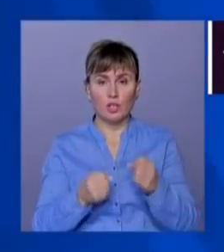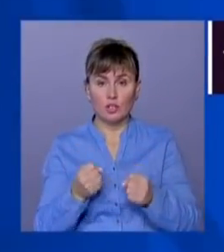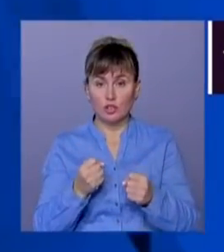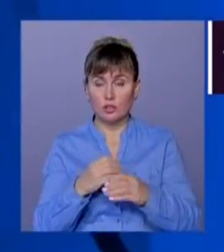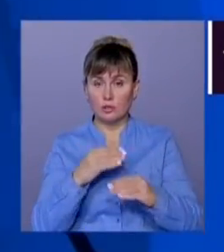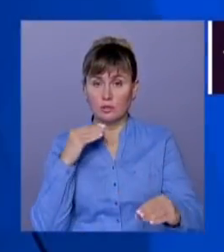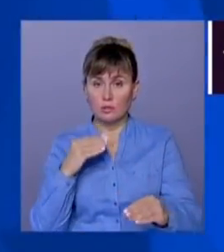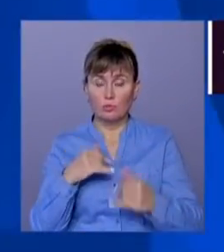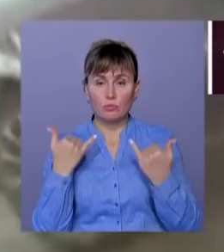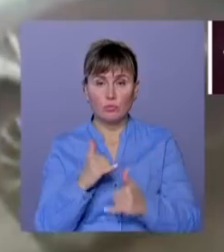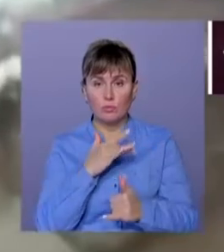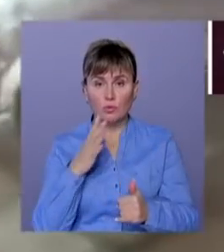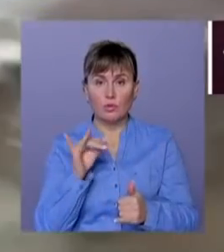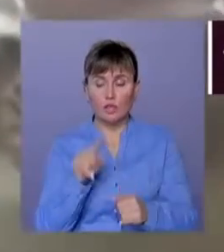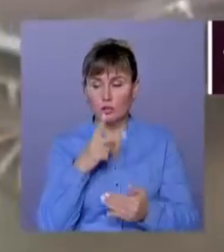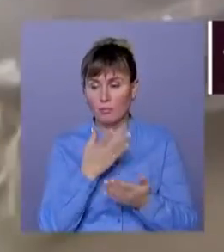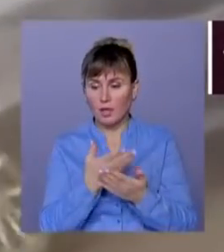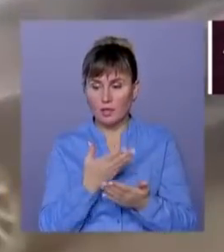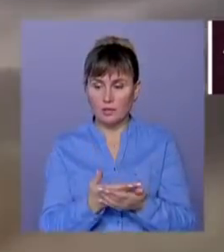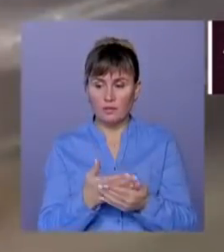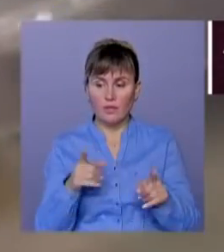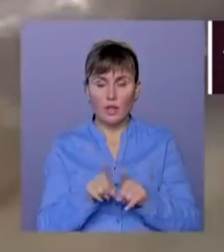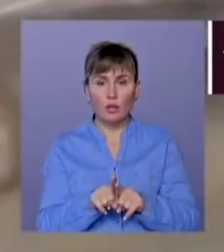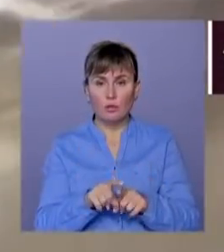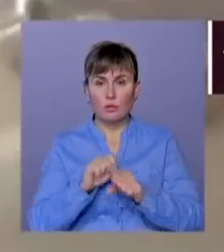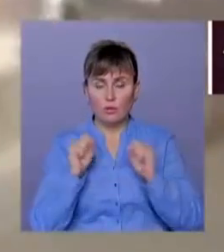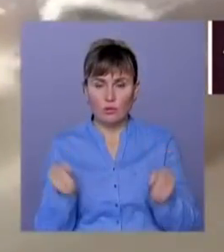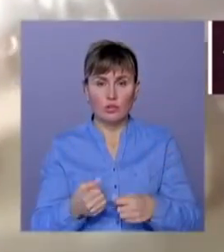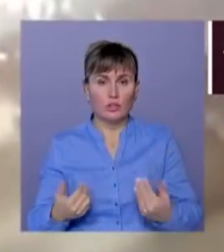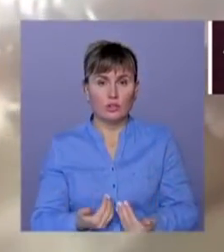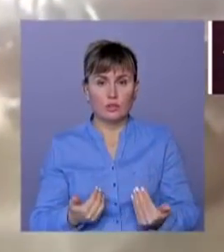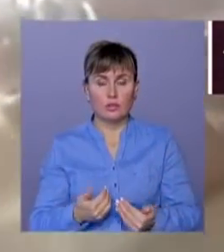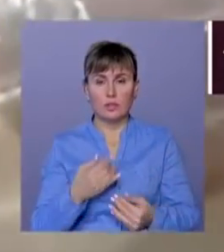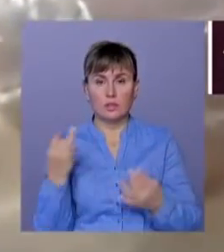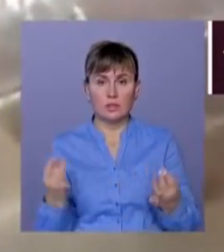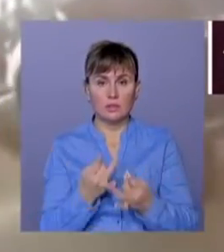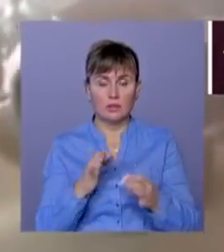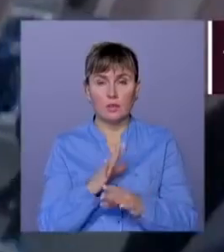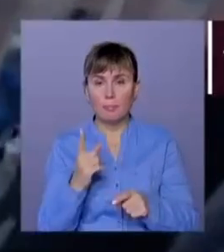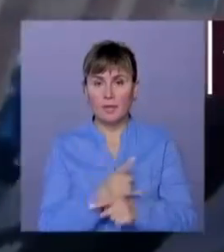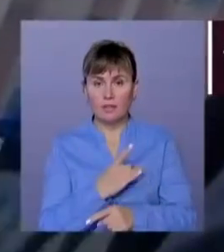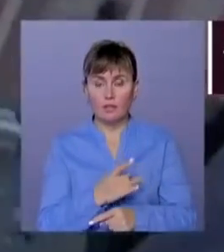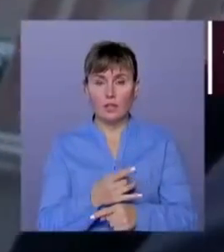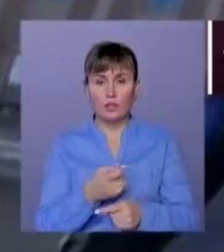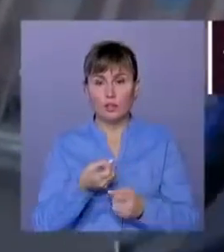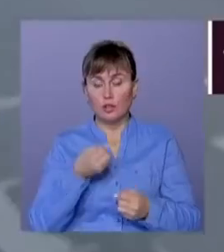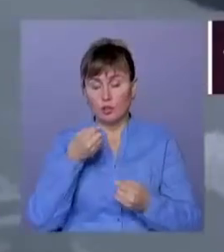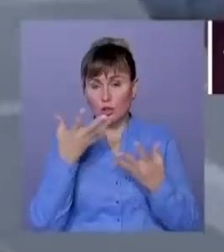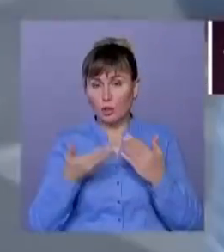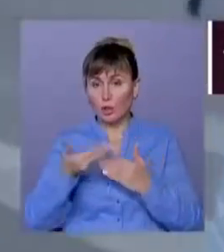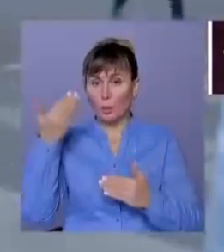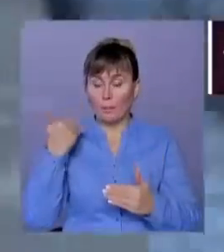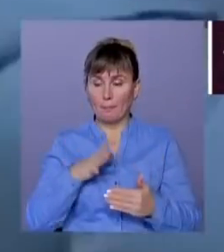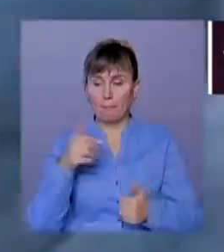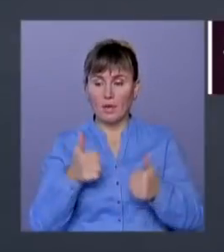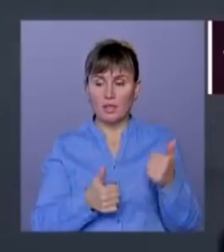удивил многих и даже попозировал окружающим. В такую стужу жители столицы забавляются не впервой. Днем ранее масштабный марафон